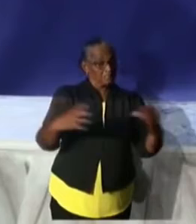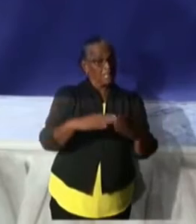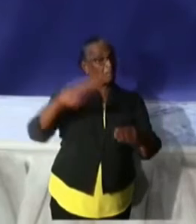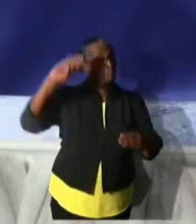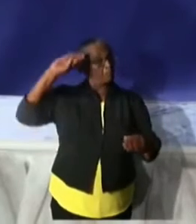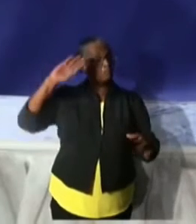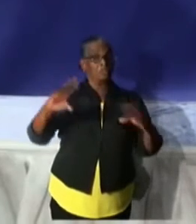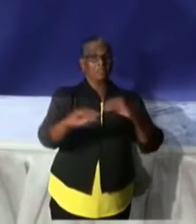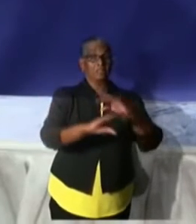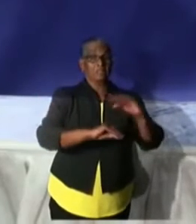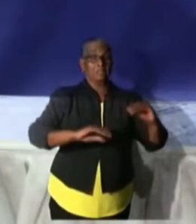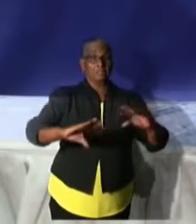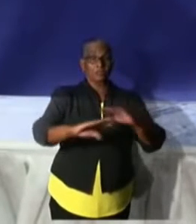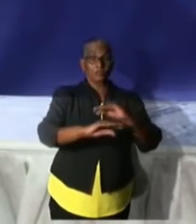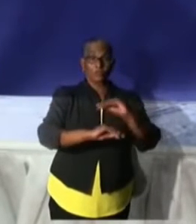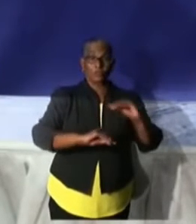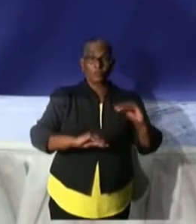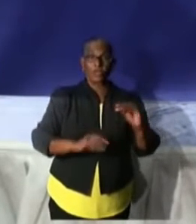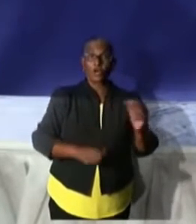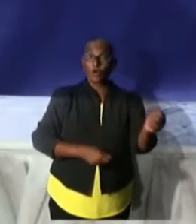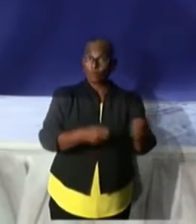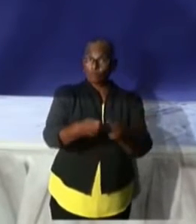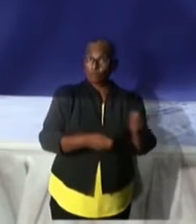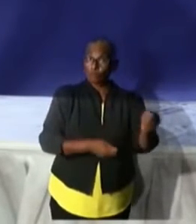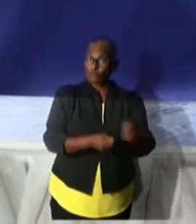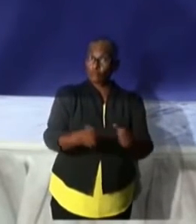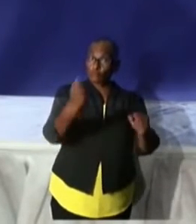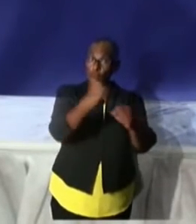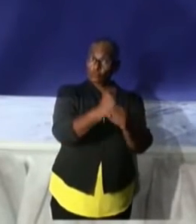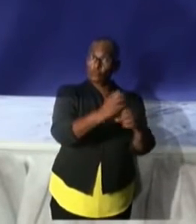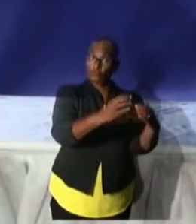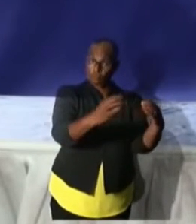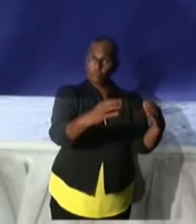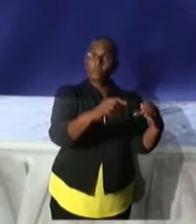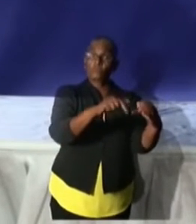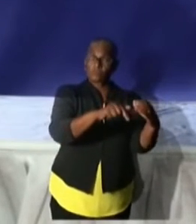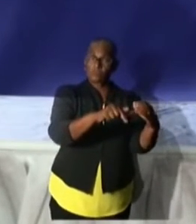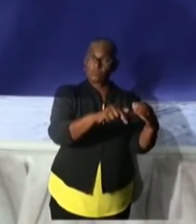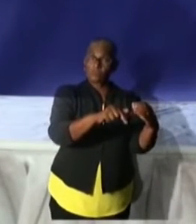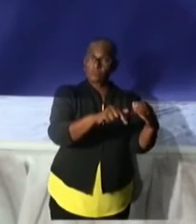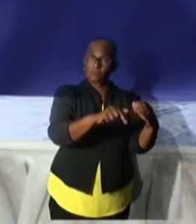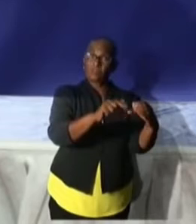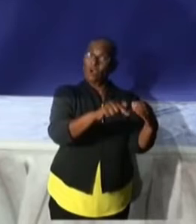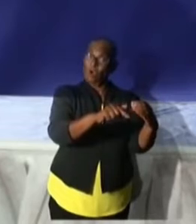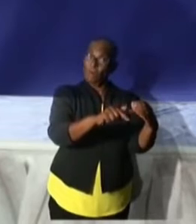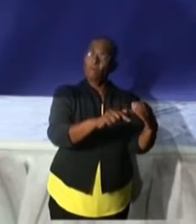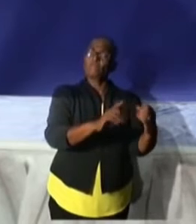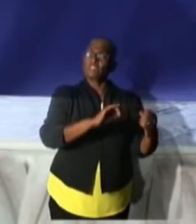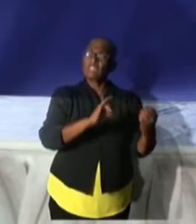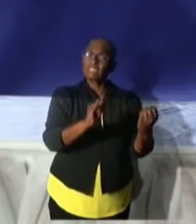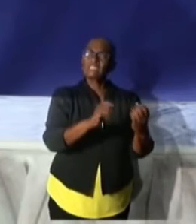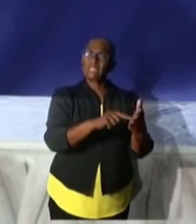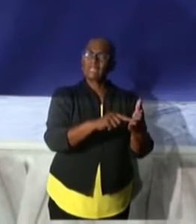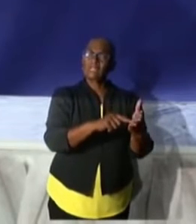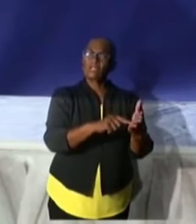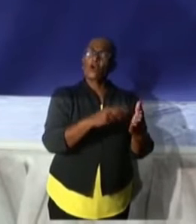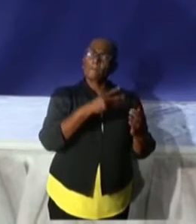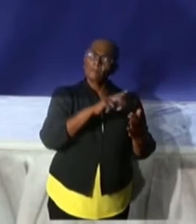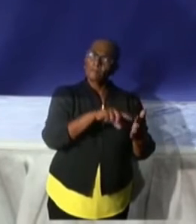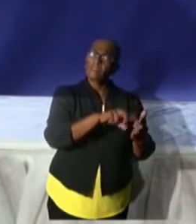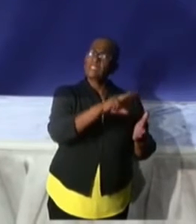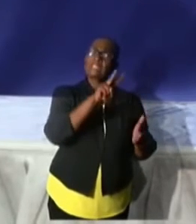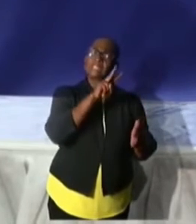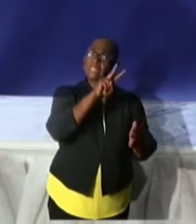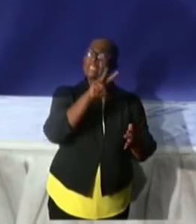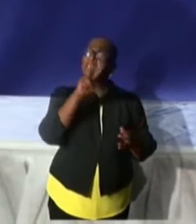dan de bestuursdienst ingezet om dan voor handelsinstellingen om erop toe te zien dat